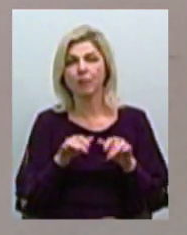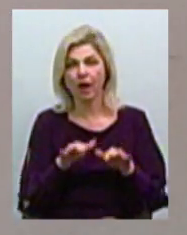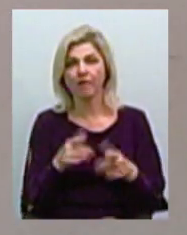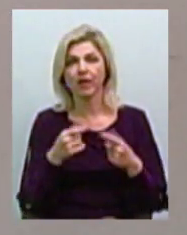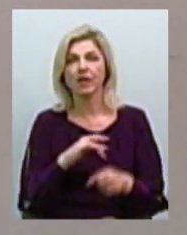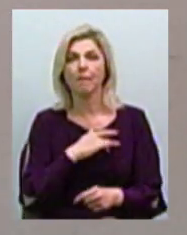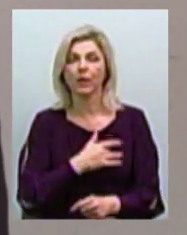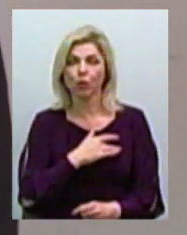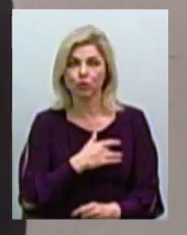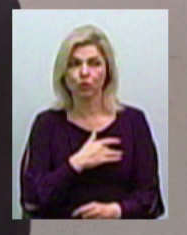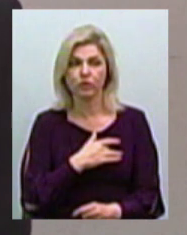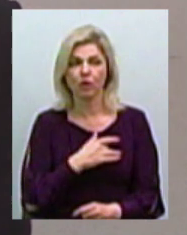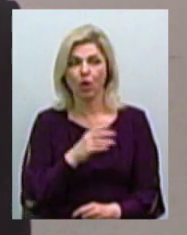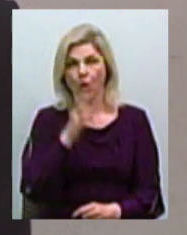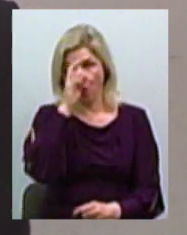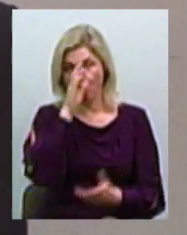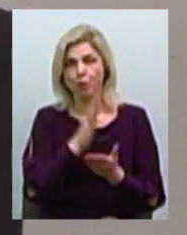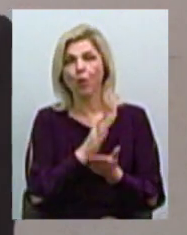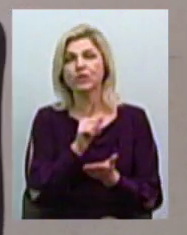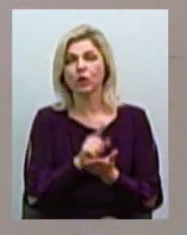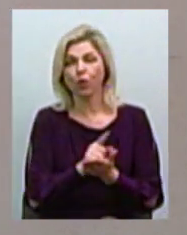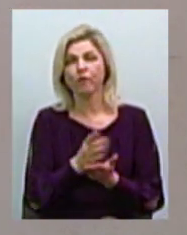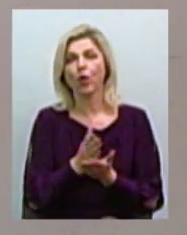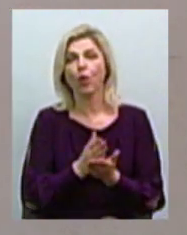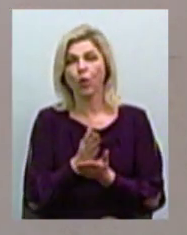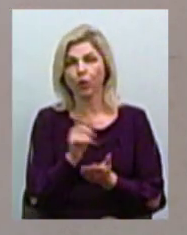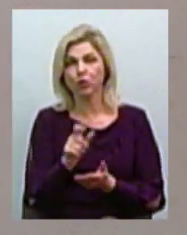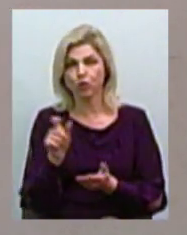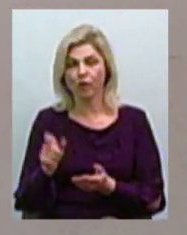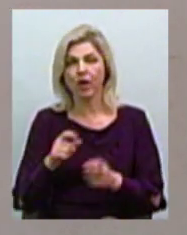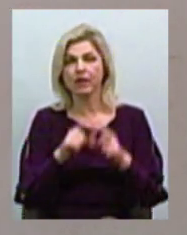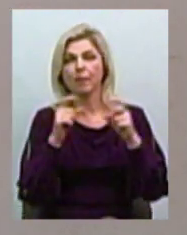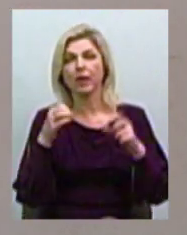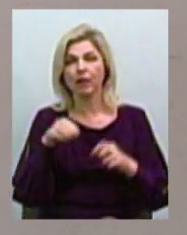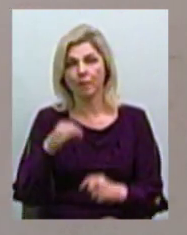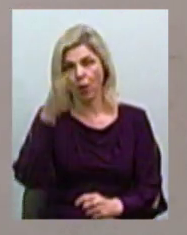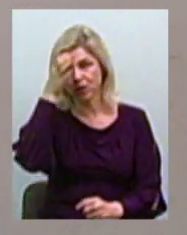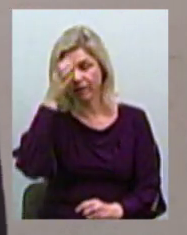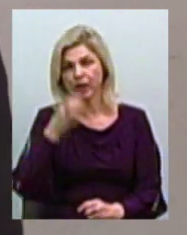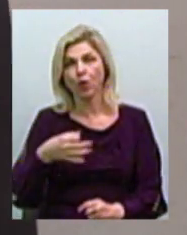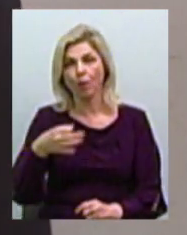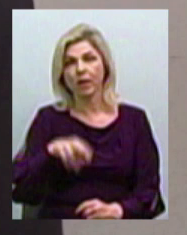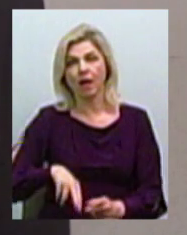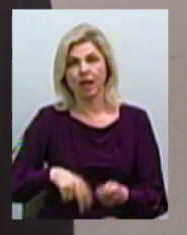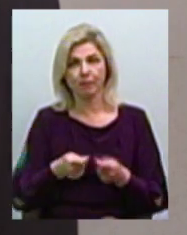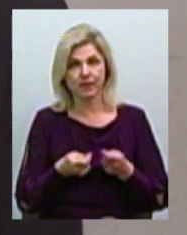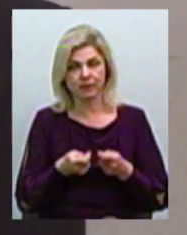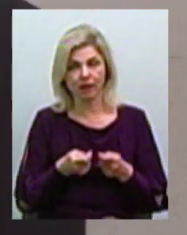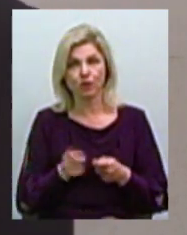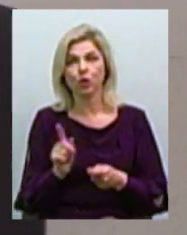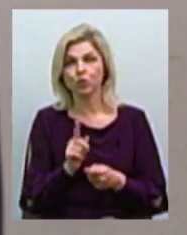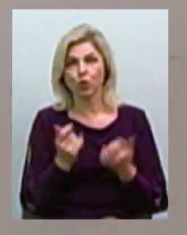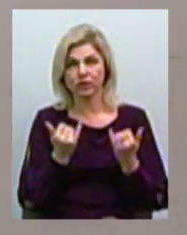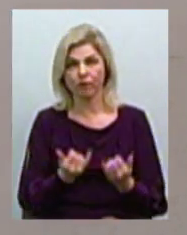підозрюються посадові особи Департаменту освіти облдержадміністрації. Те, що сьогодні було для